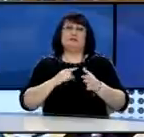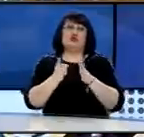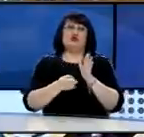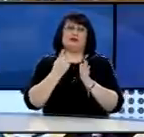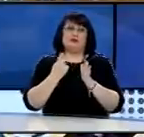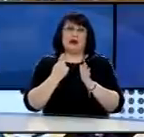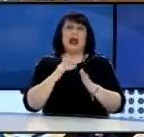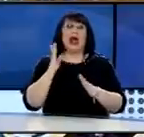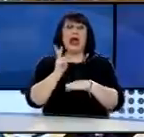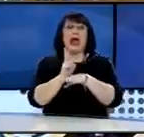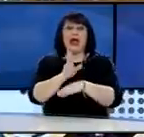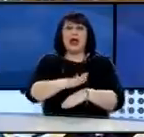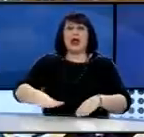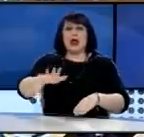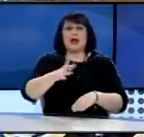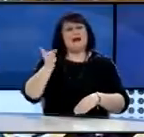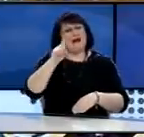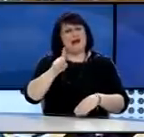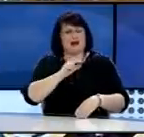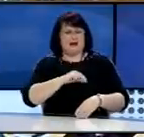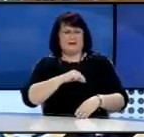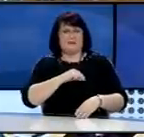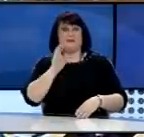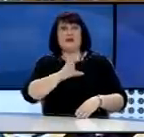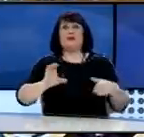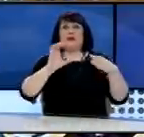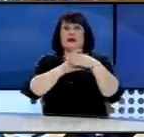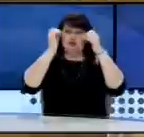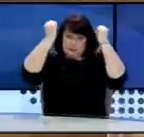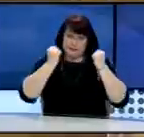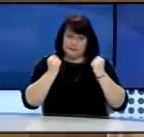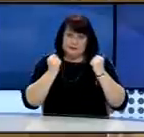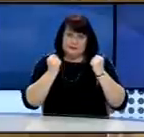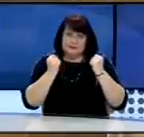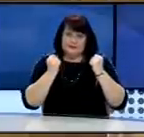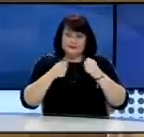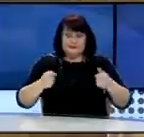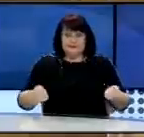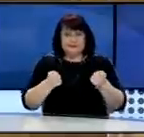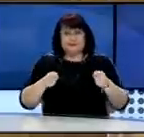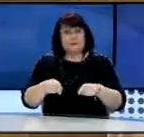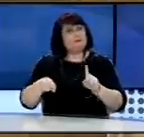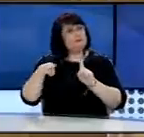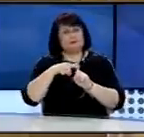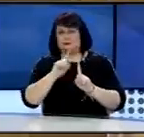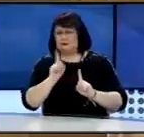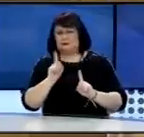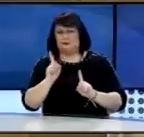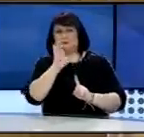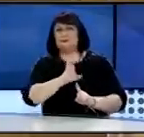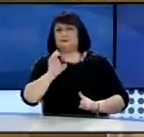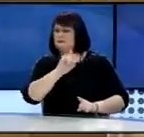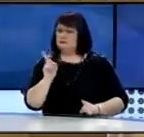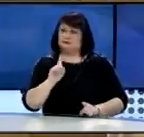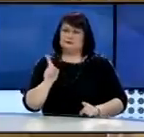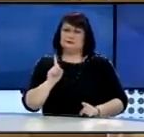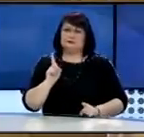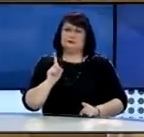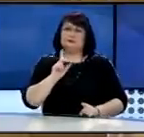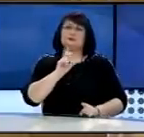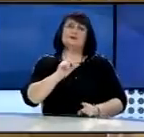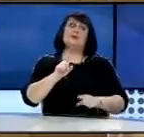Αν οι γεωπολιτικά αποφορούνται τρίτη και οικονομικά ζημιώνεται η Ευρωπαϊκή Ένωση, αυτές οι εξελίξεις δεν είναι θετικές για την Ευρώπη και άρα και για